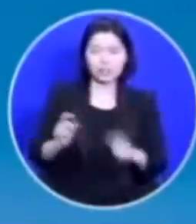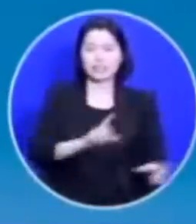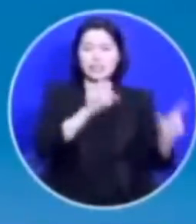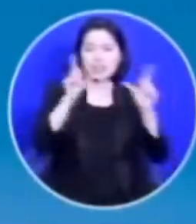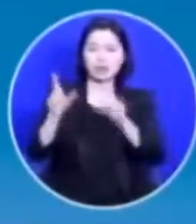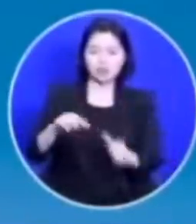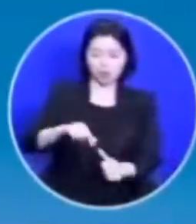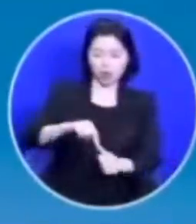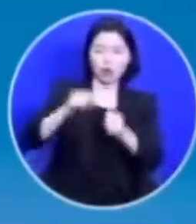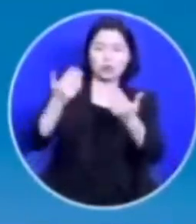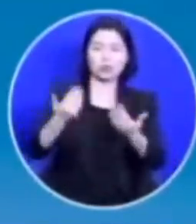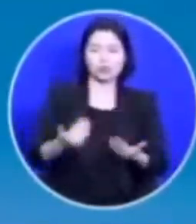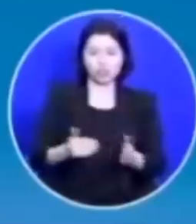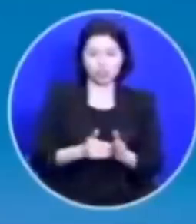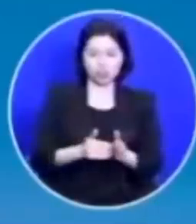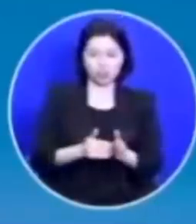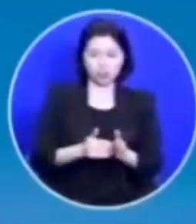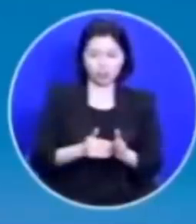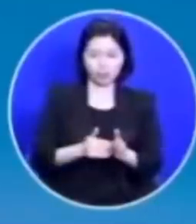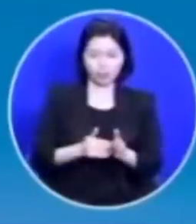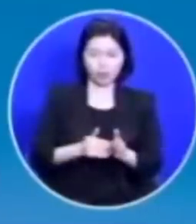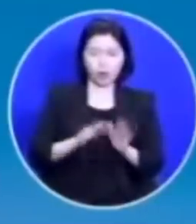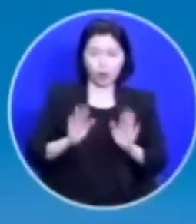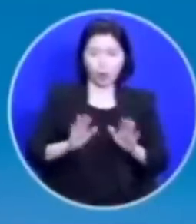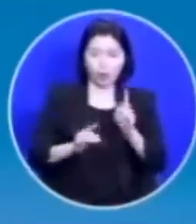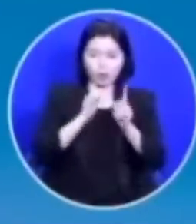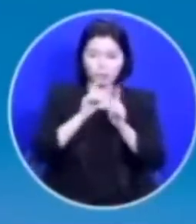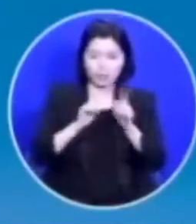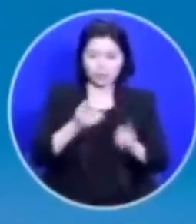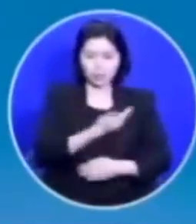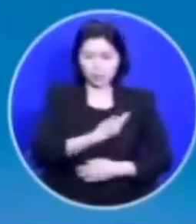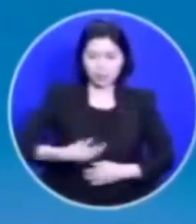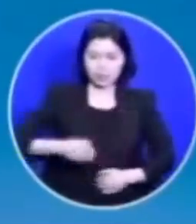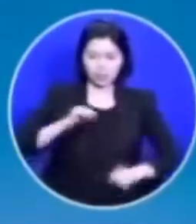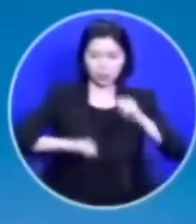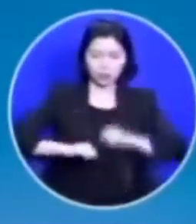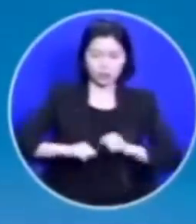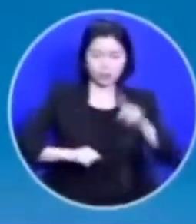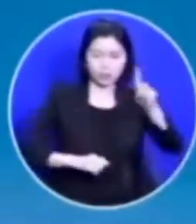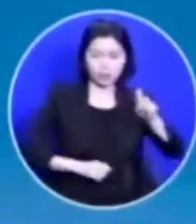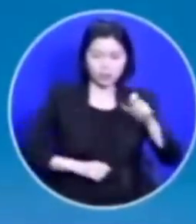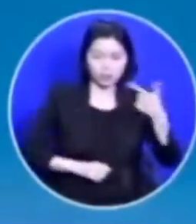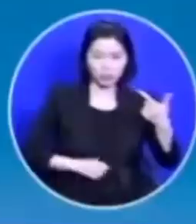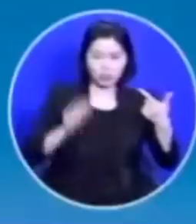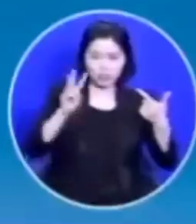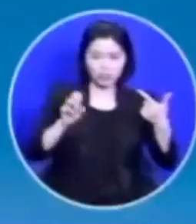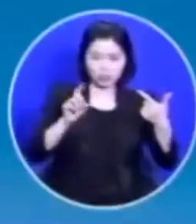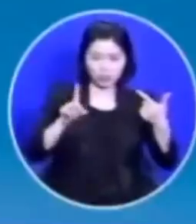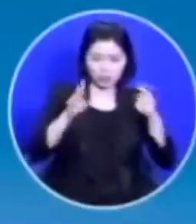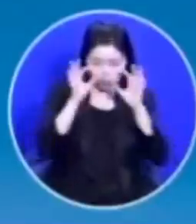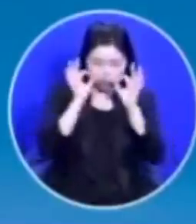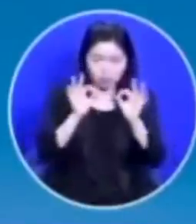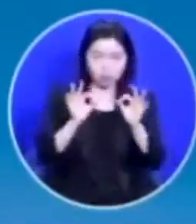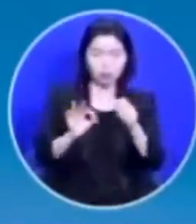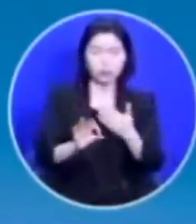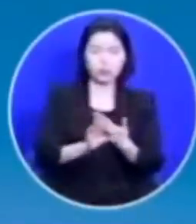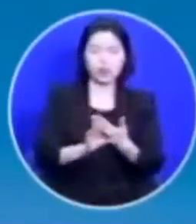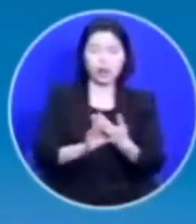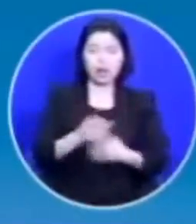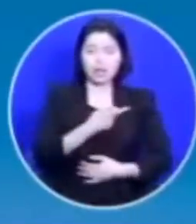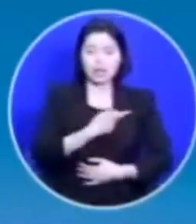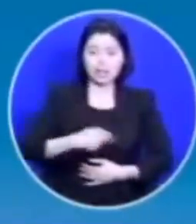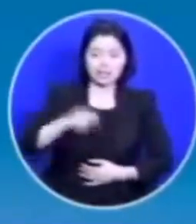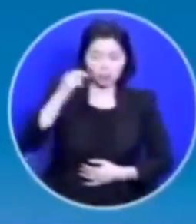겁니다 오늘 말씀인 사도행전 16장 31절 에 보면 사도 바울이